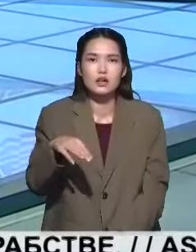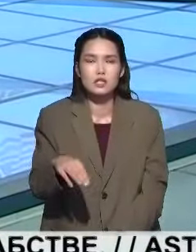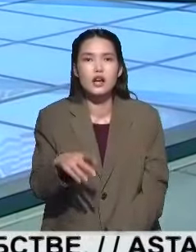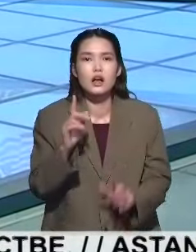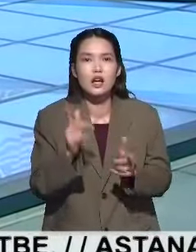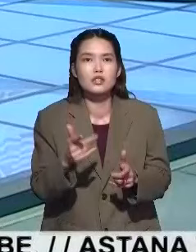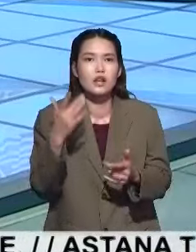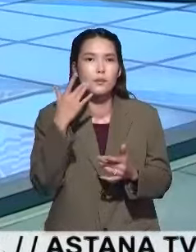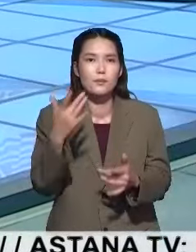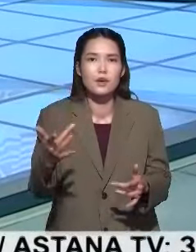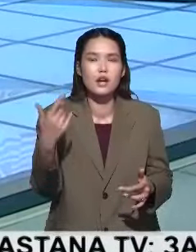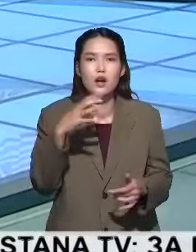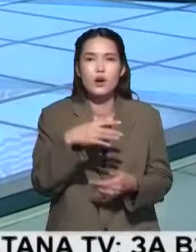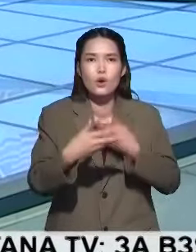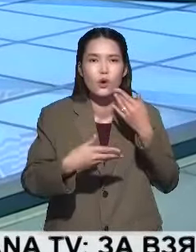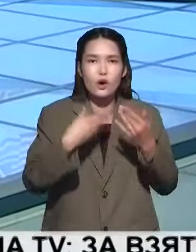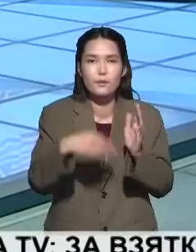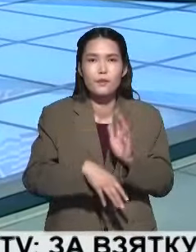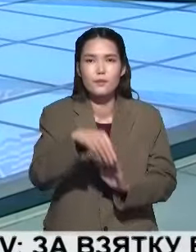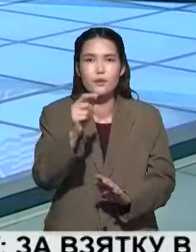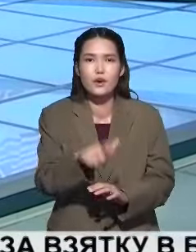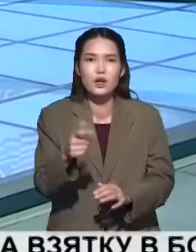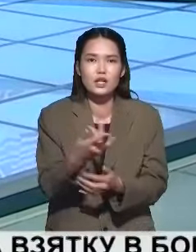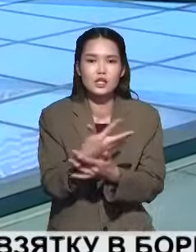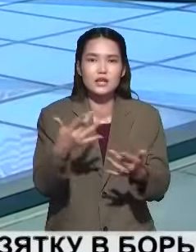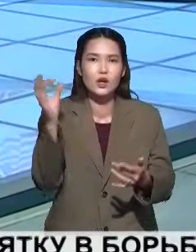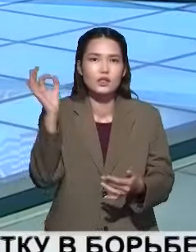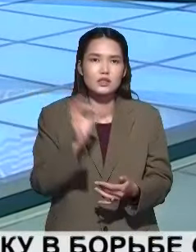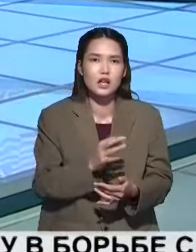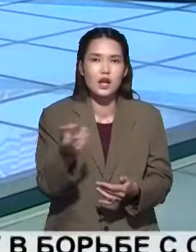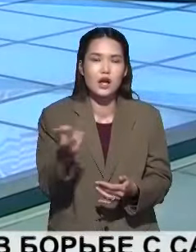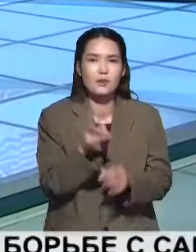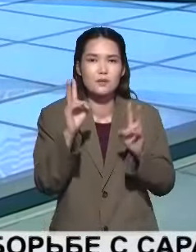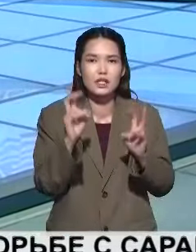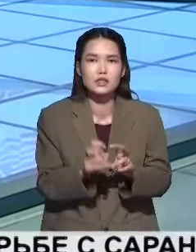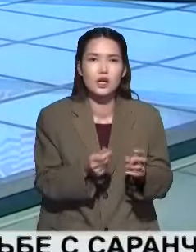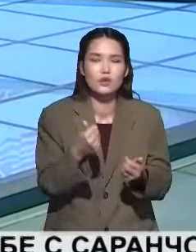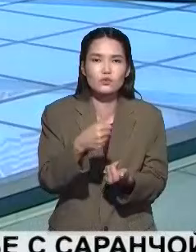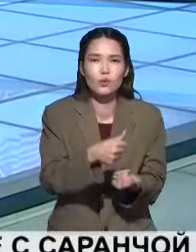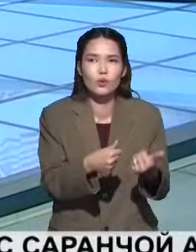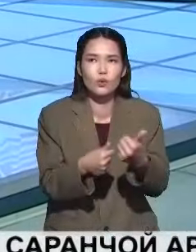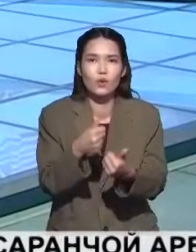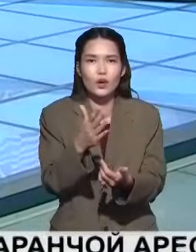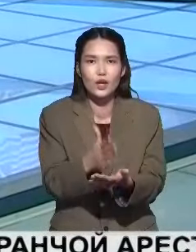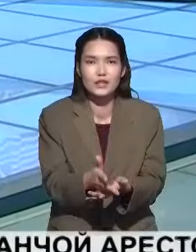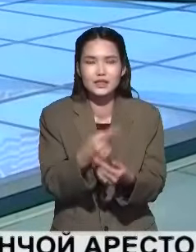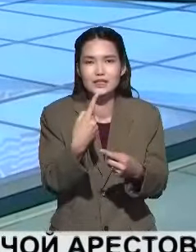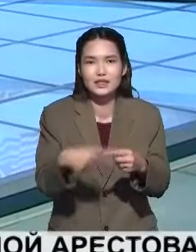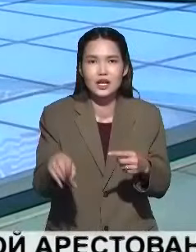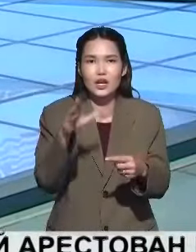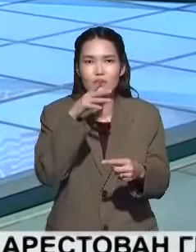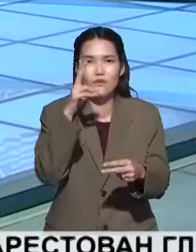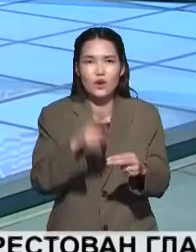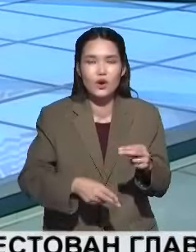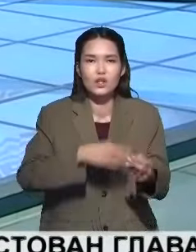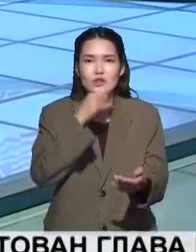Согласно последним опросам, разница между кандидатами всего несколько процентов. Оба идут, что называется, ноздря в ноздрю. Из-за разницы во времени